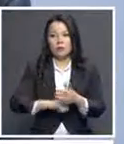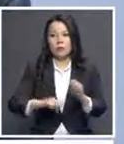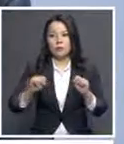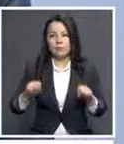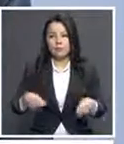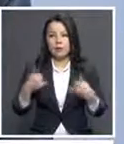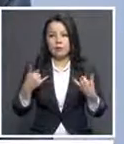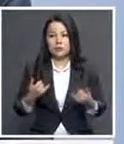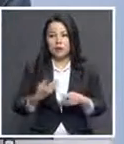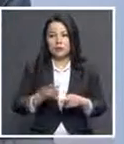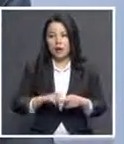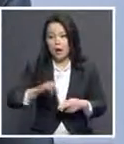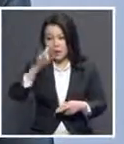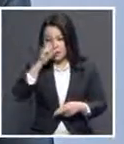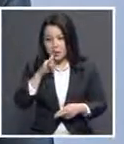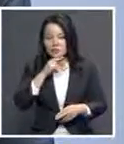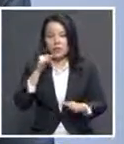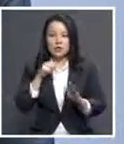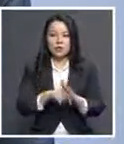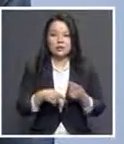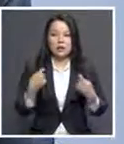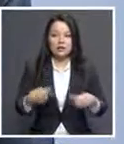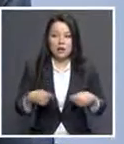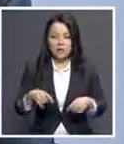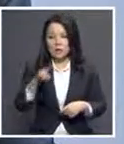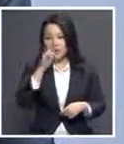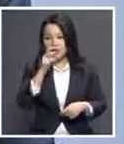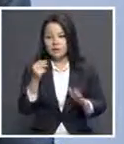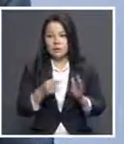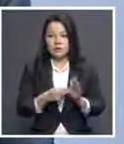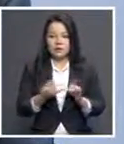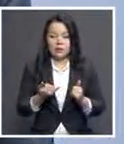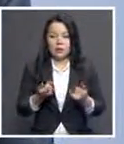Сондықтан Қазақстанның ішкі нарығындағы дизель отынның азаюына себеп болуы мүмкін.